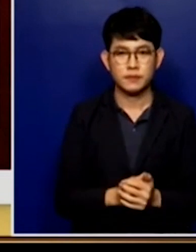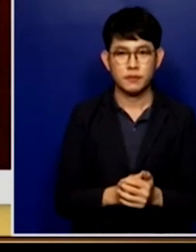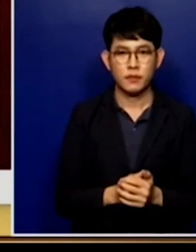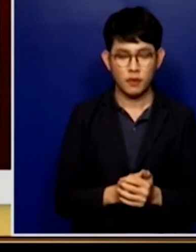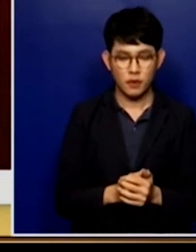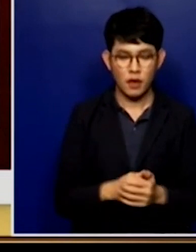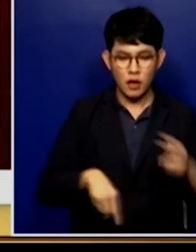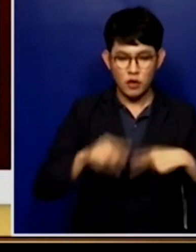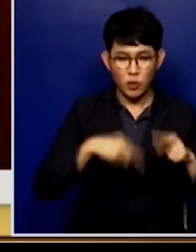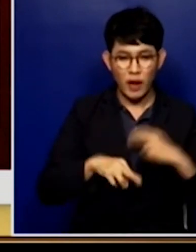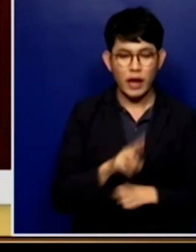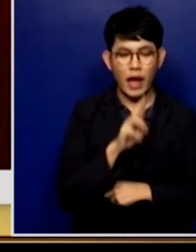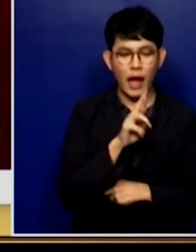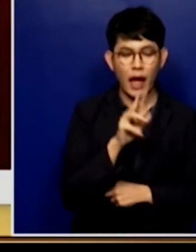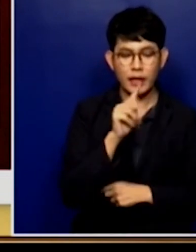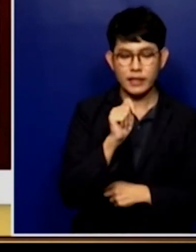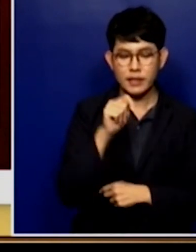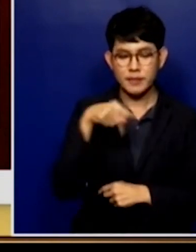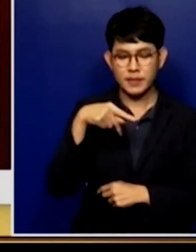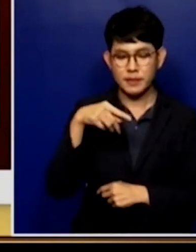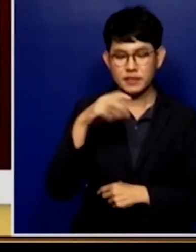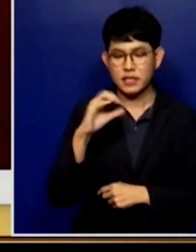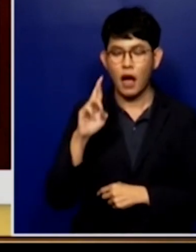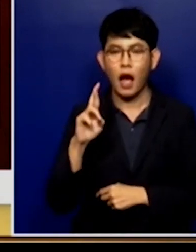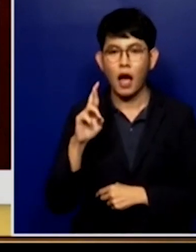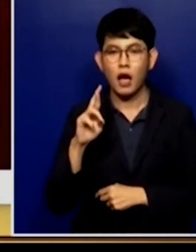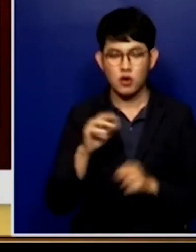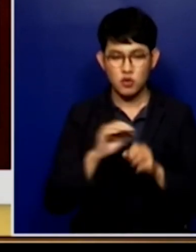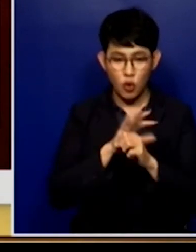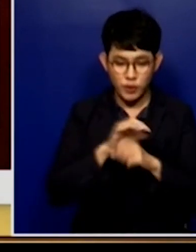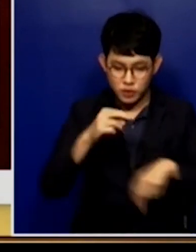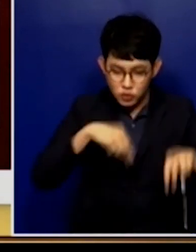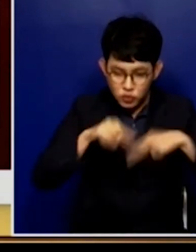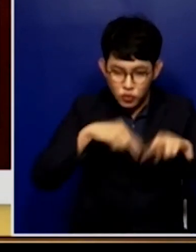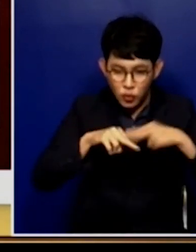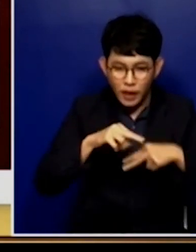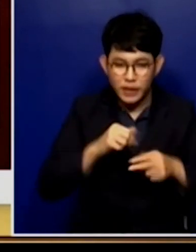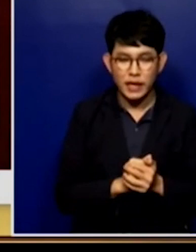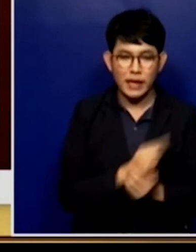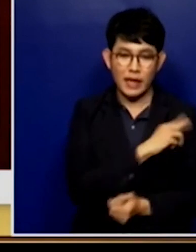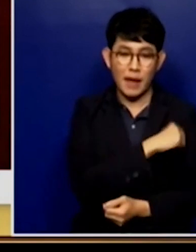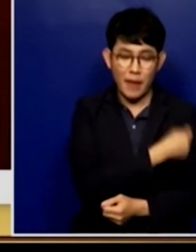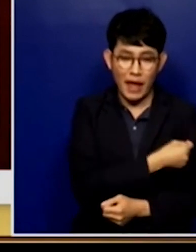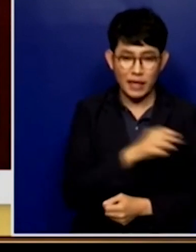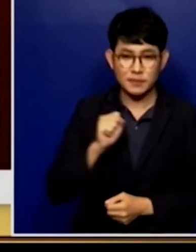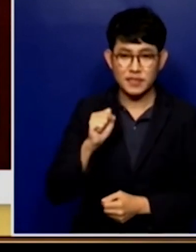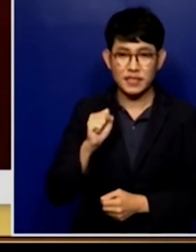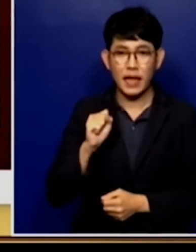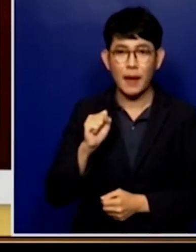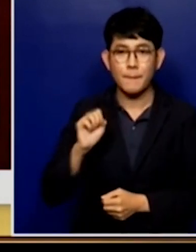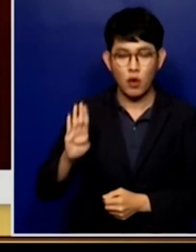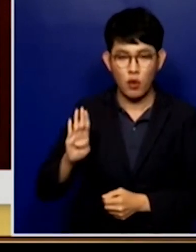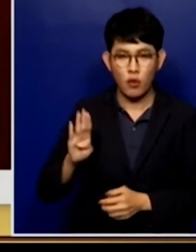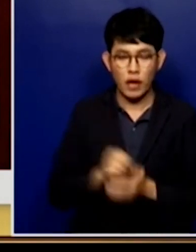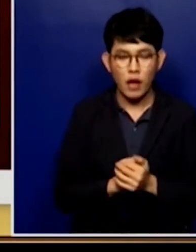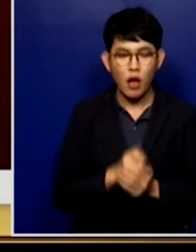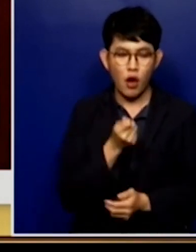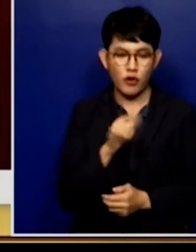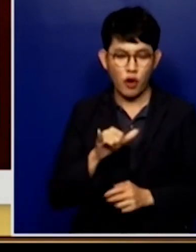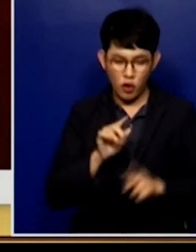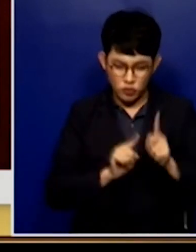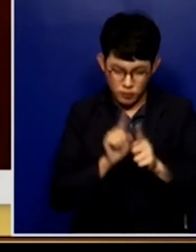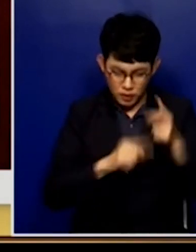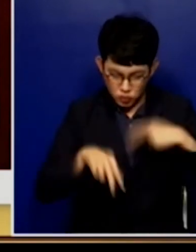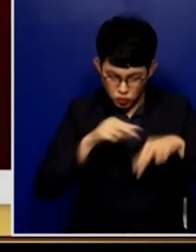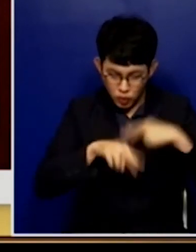COVIDRTPCRที่กรมวิทยาศาารการแพทย์และสยามใ OCS ร่วมการผลิấtออยอได้ตรวจประเมิไปแล้ครั้งหนึ่